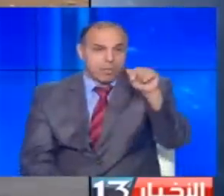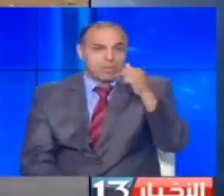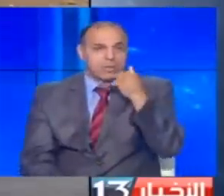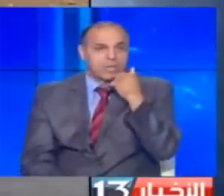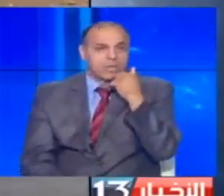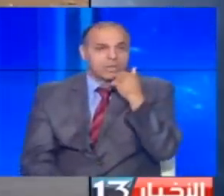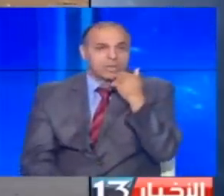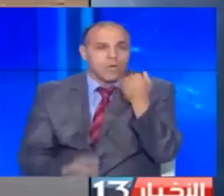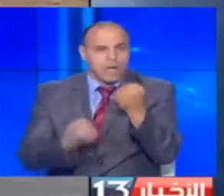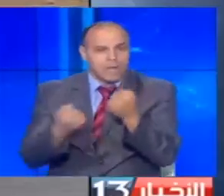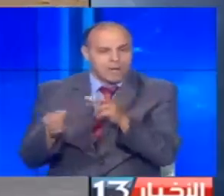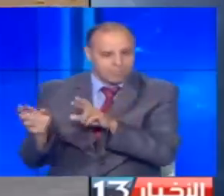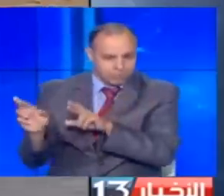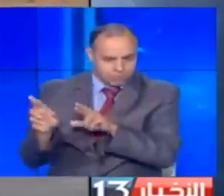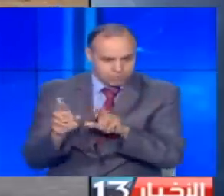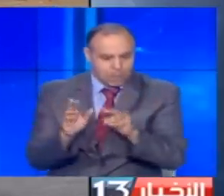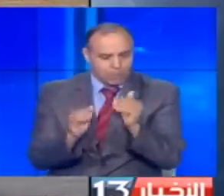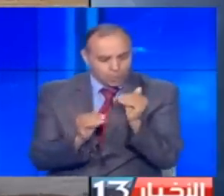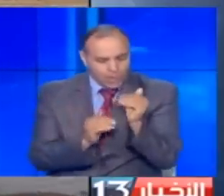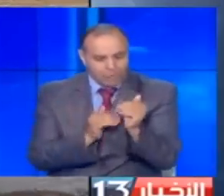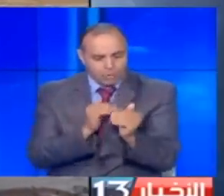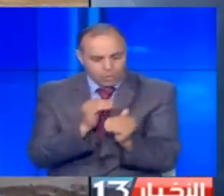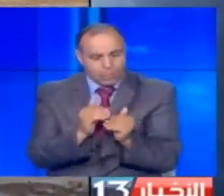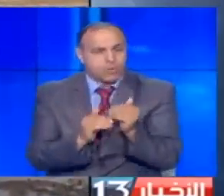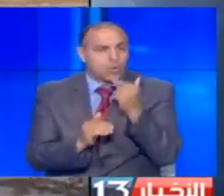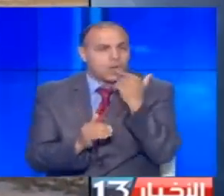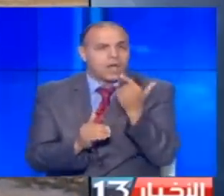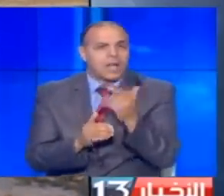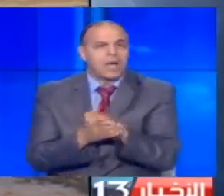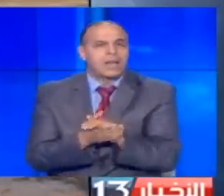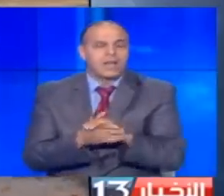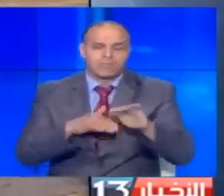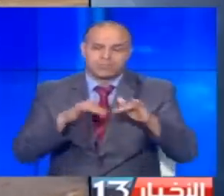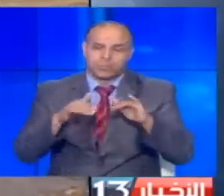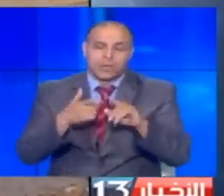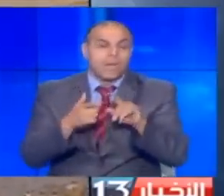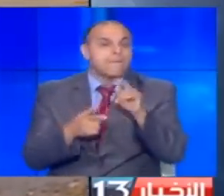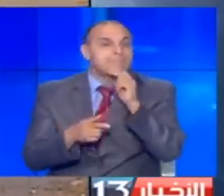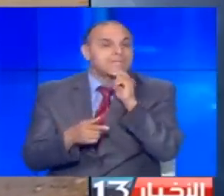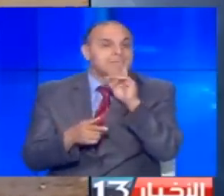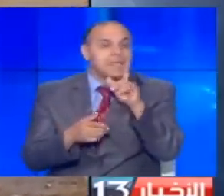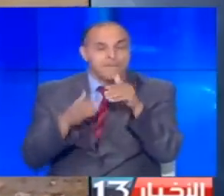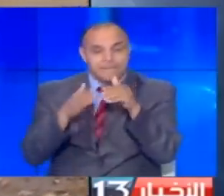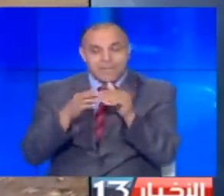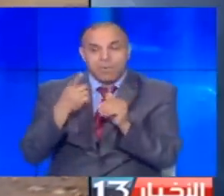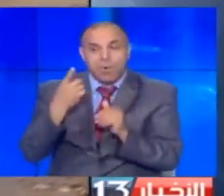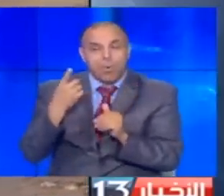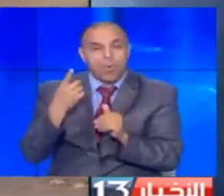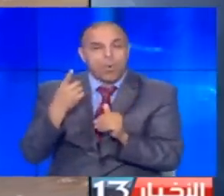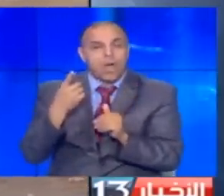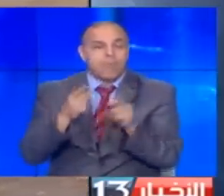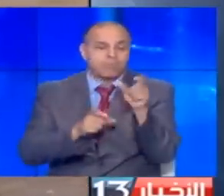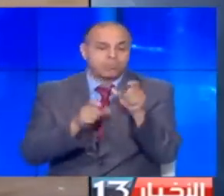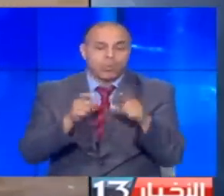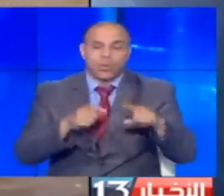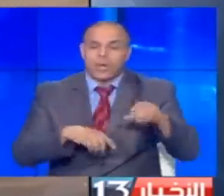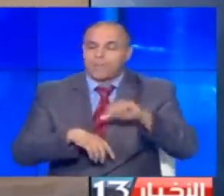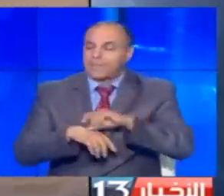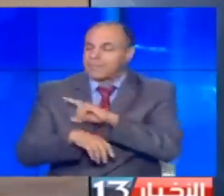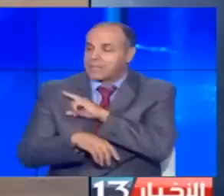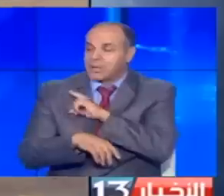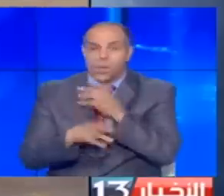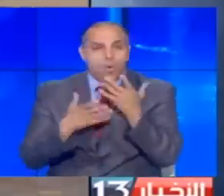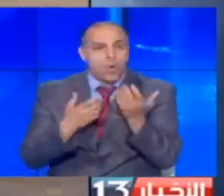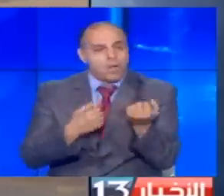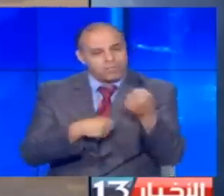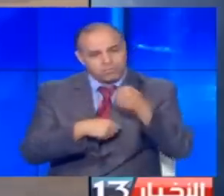الحركه بدات تعود بشكل تدريجي على مستوى على المرور ولكن المطلب الاساسي بالنسبه لم تكن مدينه من الدين هو